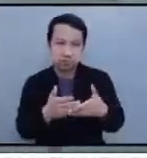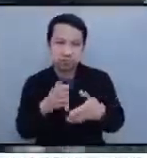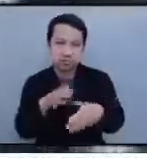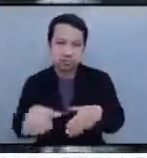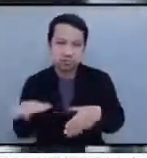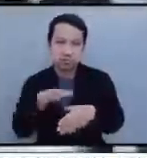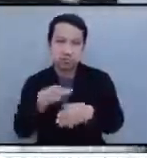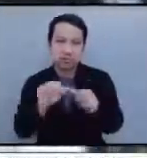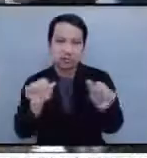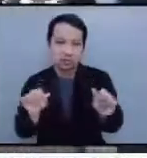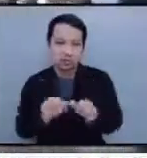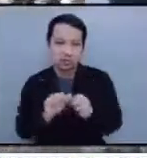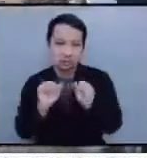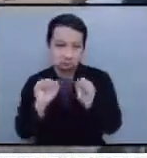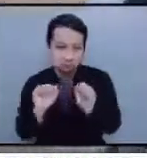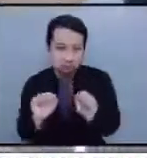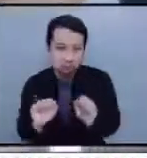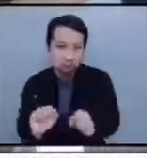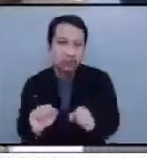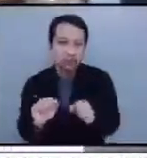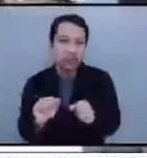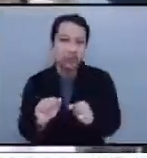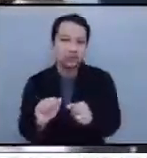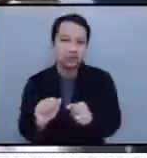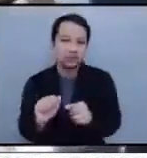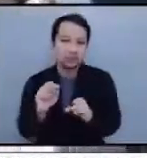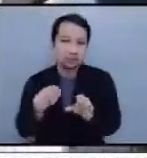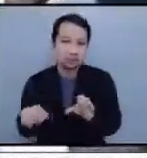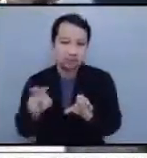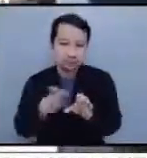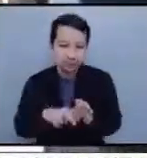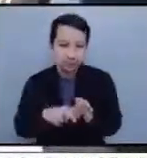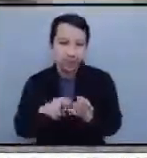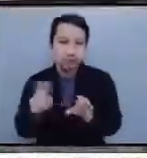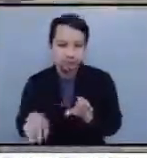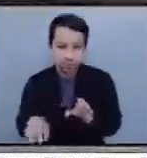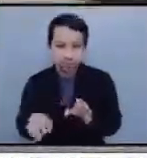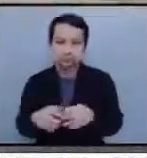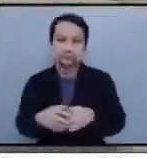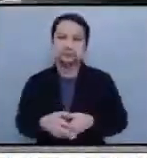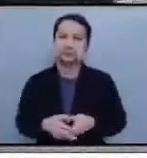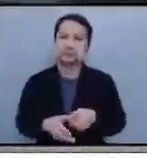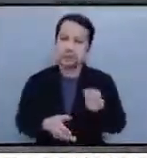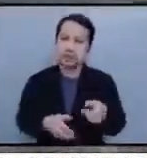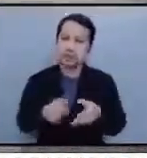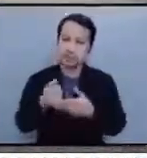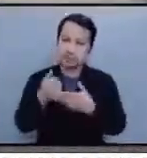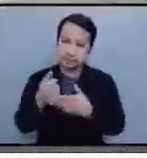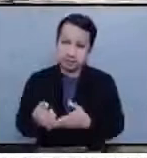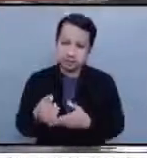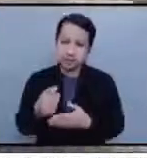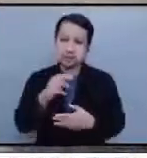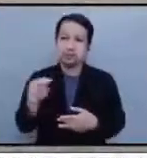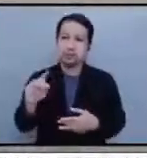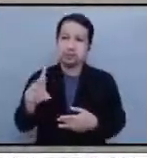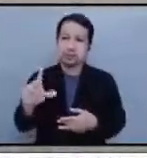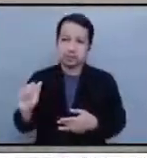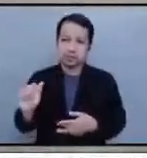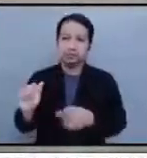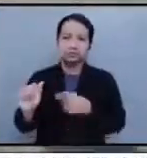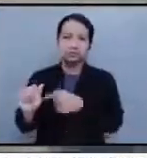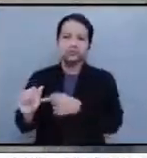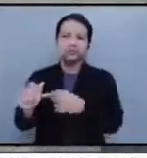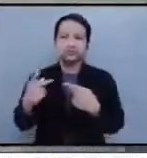na pwedeng sakayan o babaan ng mga pasahero. Pero ito, sa tulong ng MMDA ay